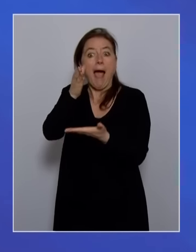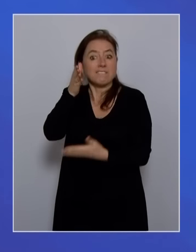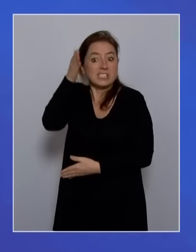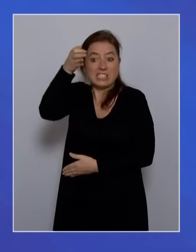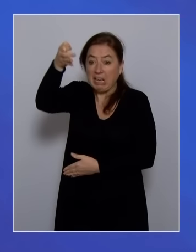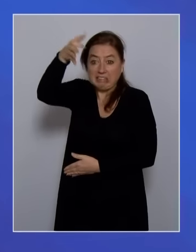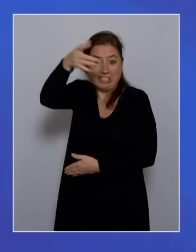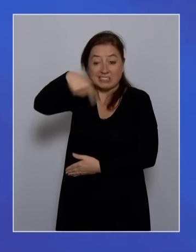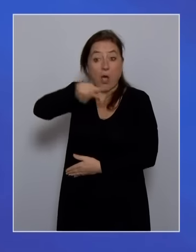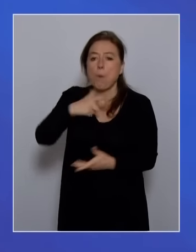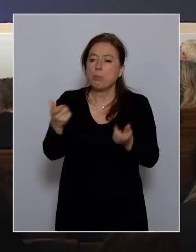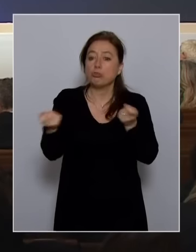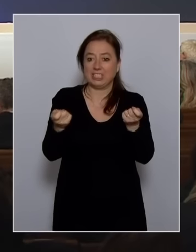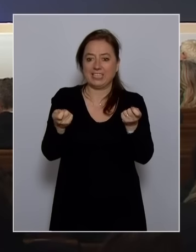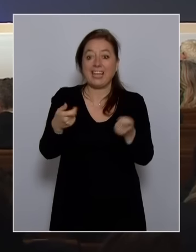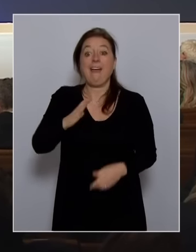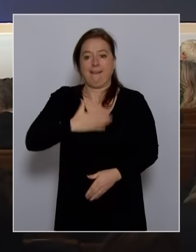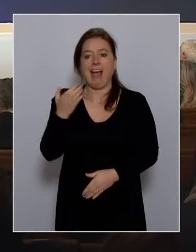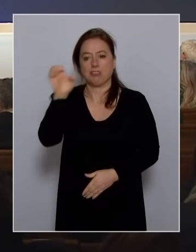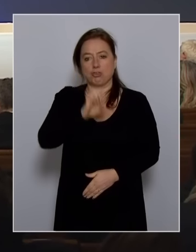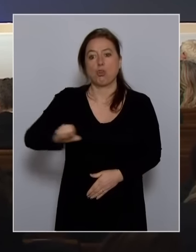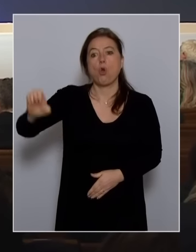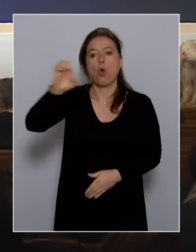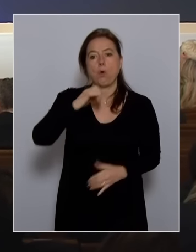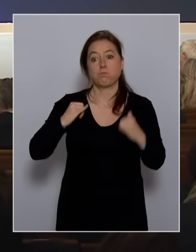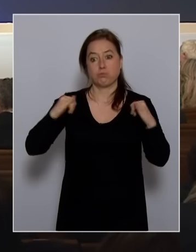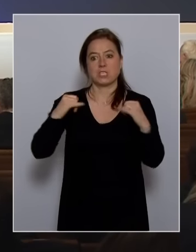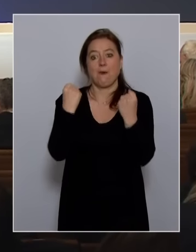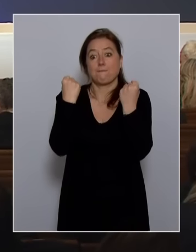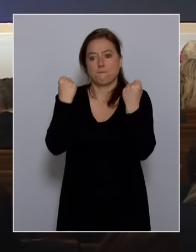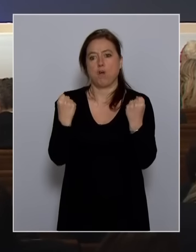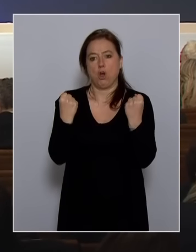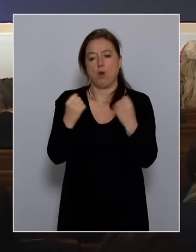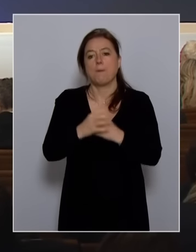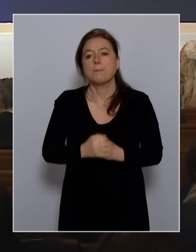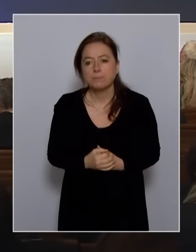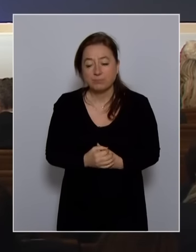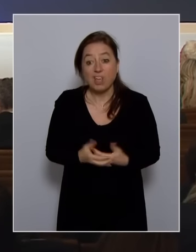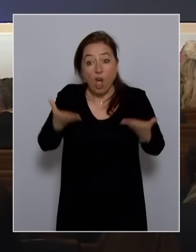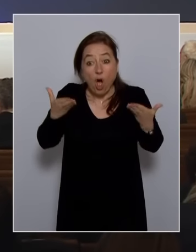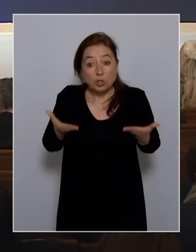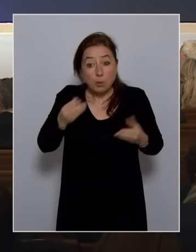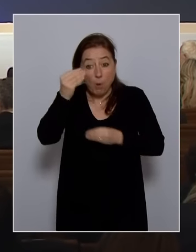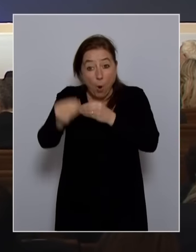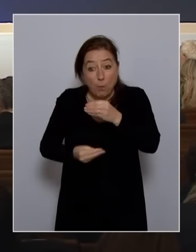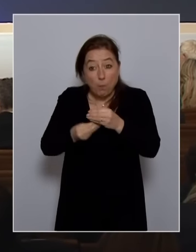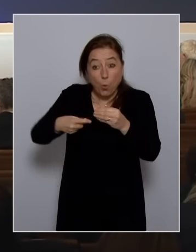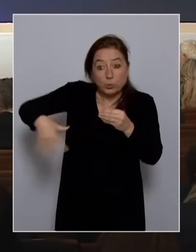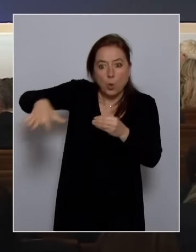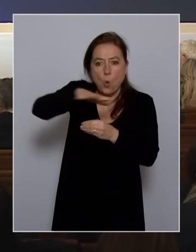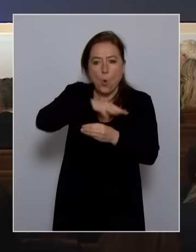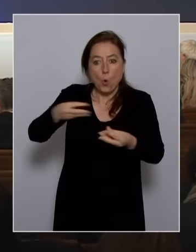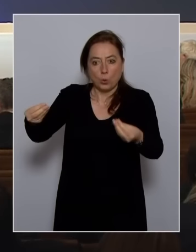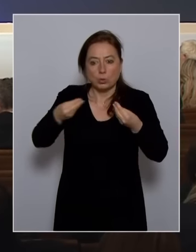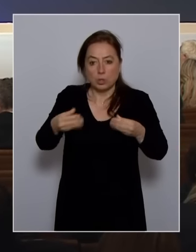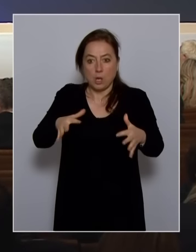'humanisme de notre Europe et au fond au moment où les temps sont incertains pour reprendre